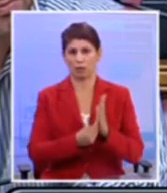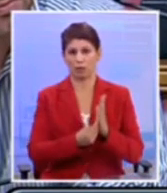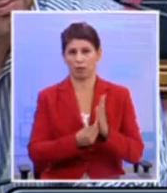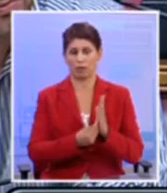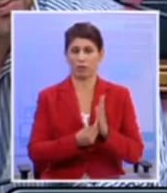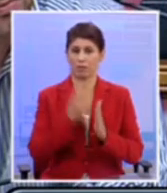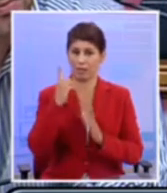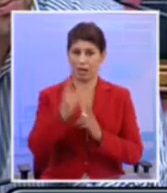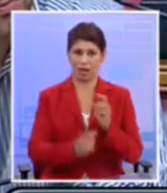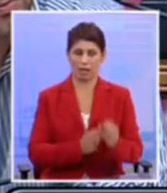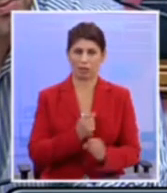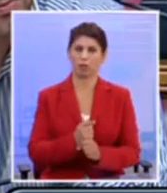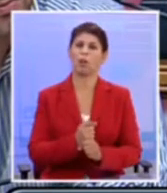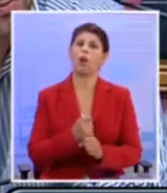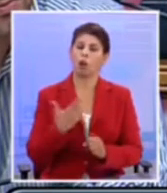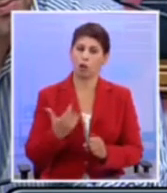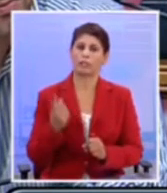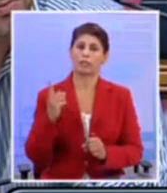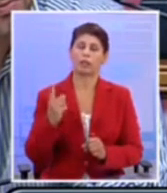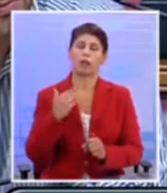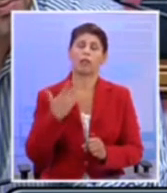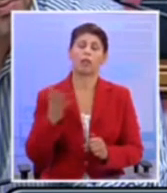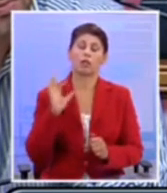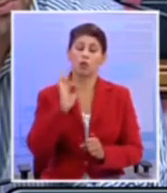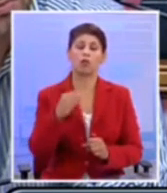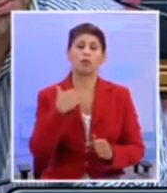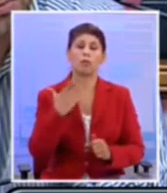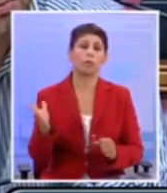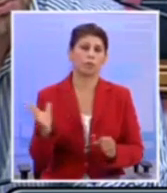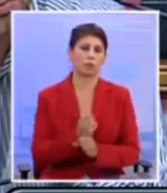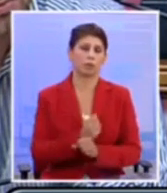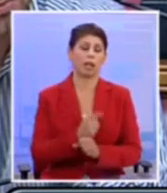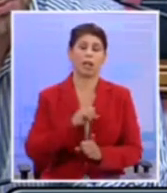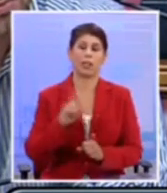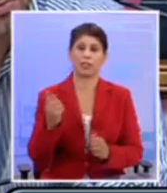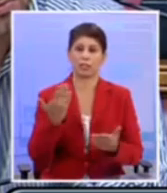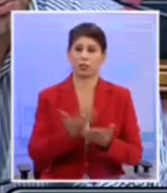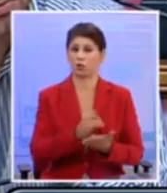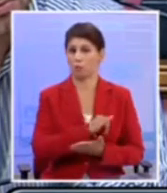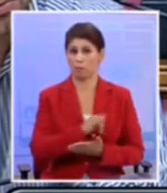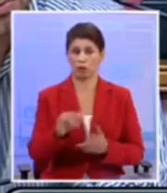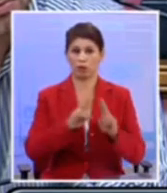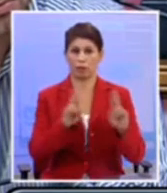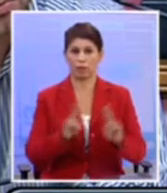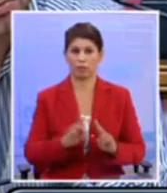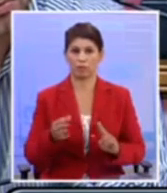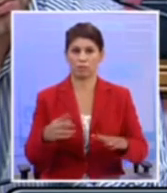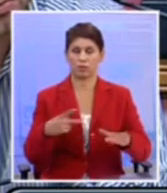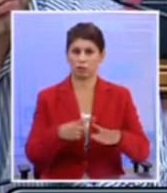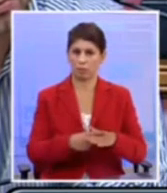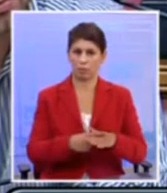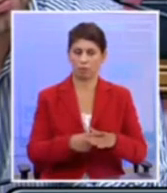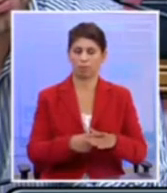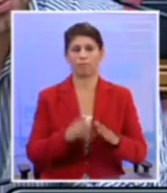εντός ενός έτους, ότι είναι ένας ανέφικτος στόχος που δεν θα ζητούσε, λέει, ποτέ το Διεθνές Νομισματικό Ταμείο. Άρα